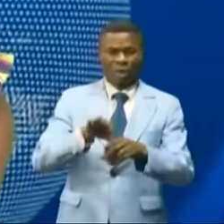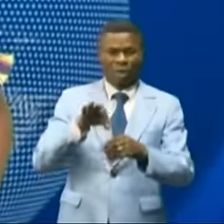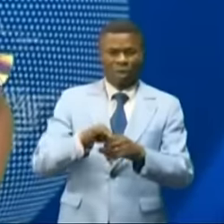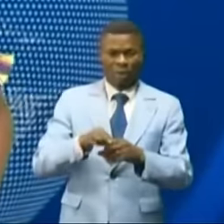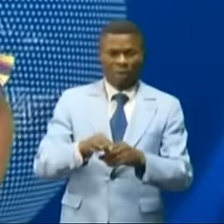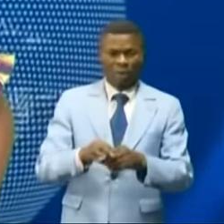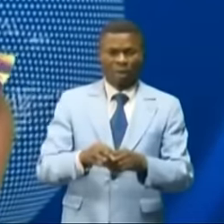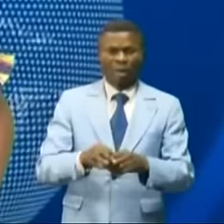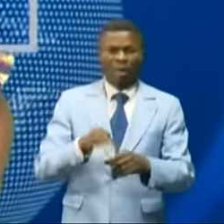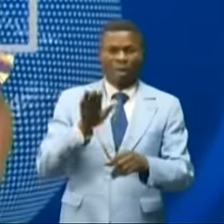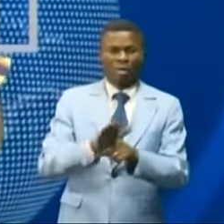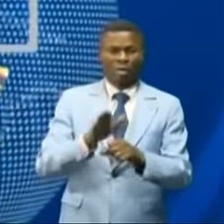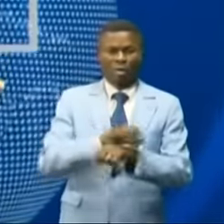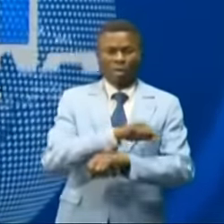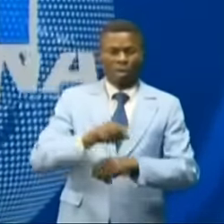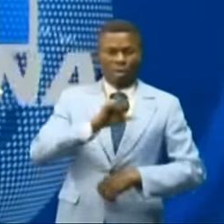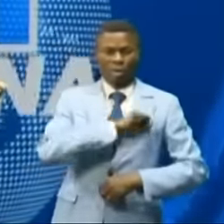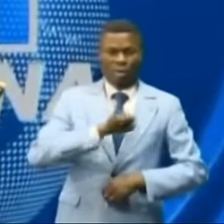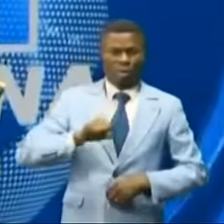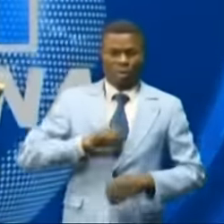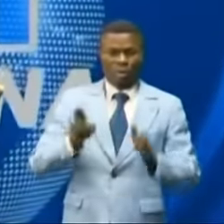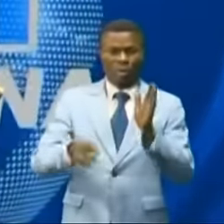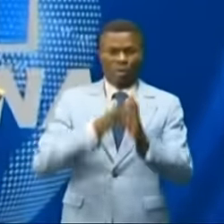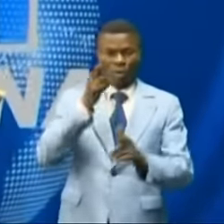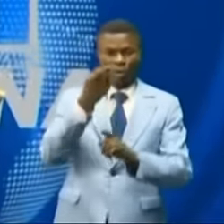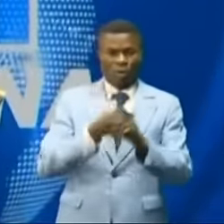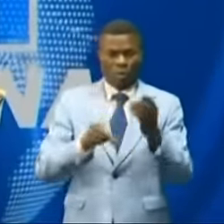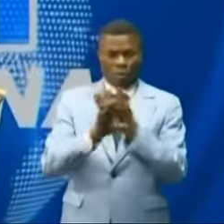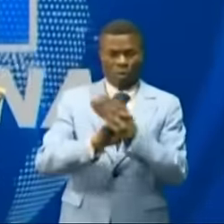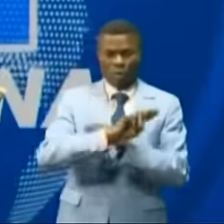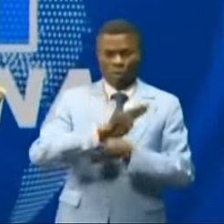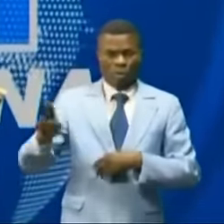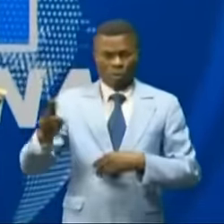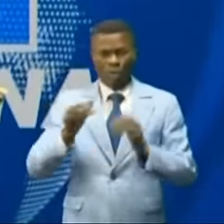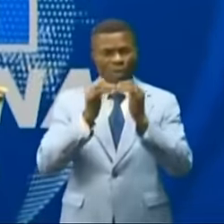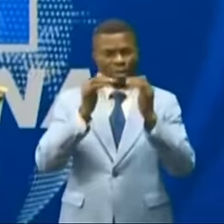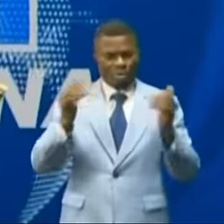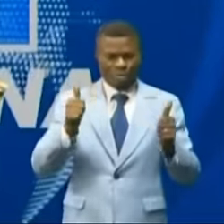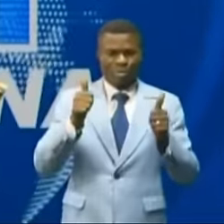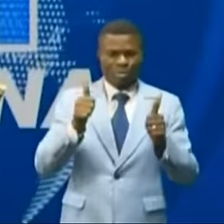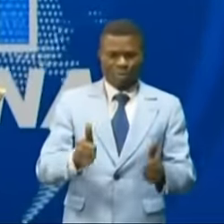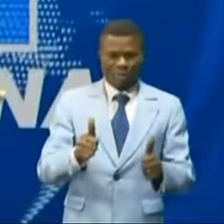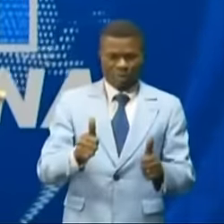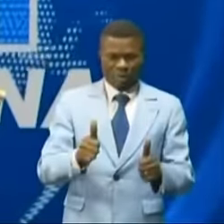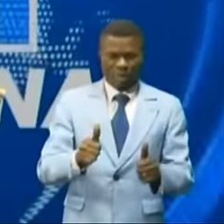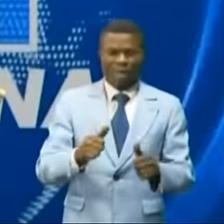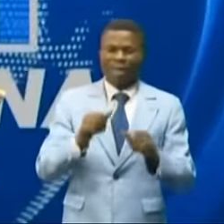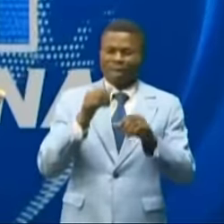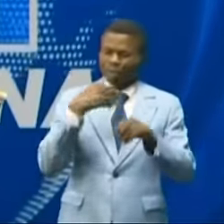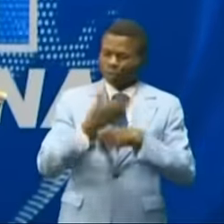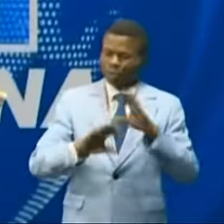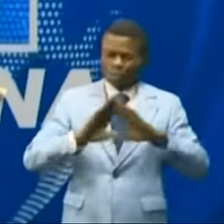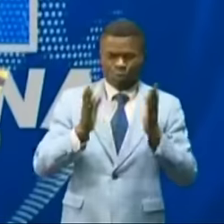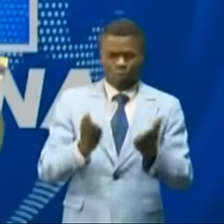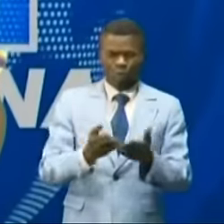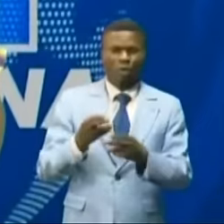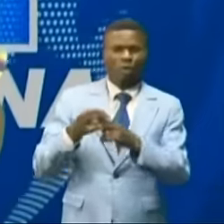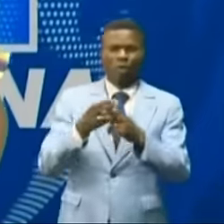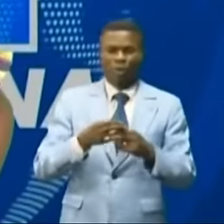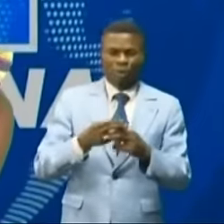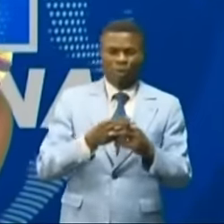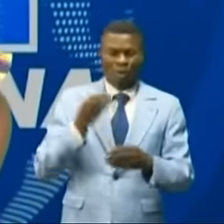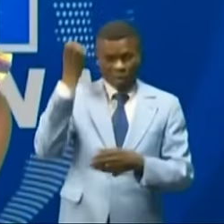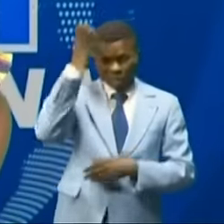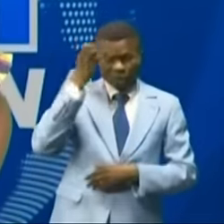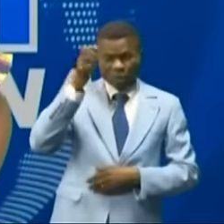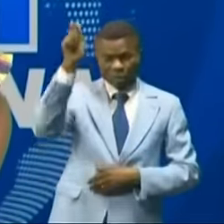bureau définitif du Sénat tenu le 12 août 2024. Tout donc s'est déroulé dans un climat de paix sous la supervision du